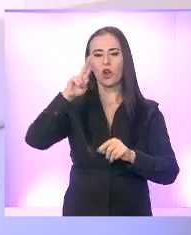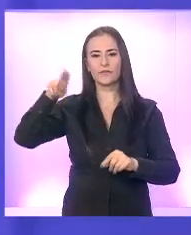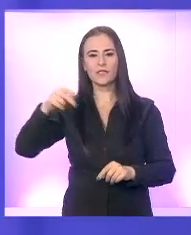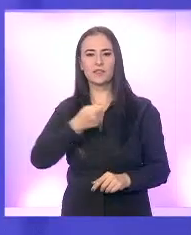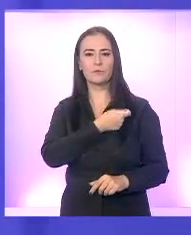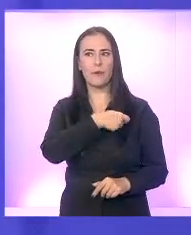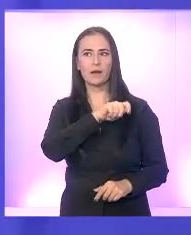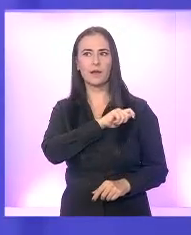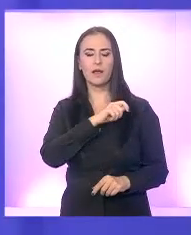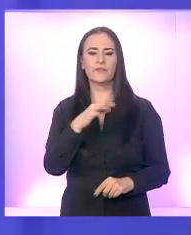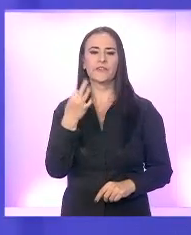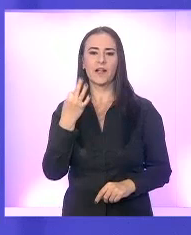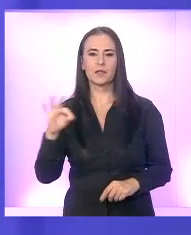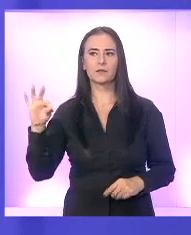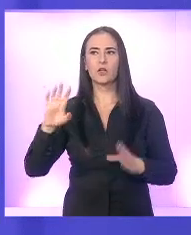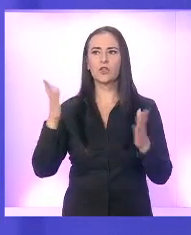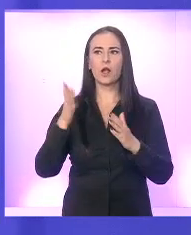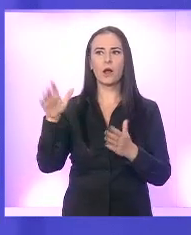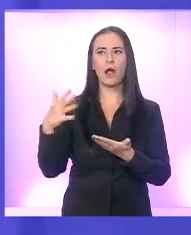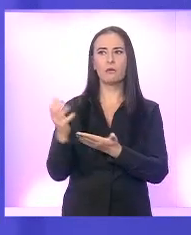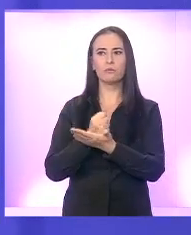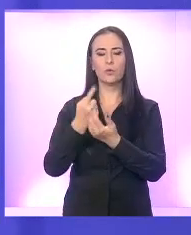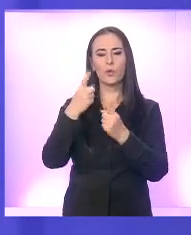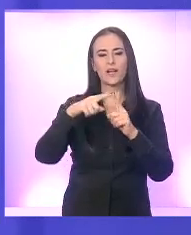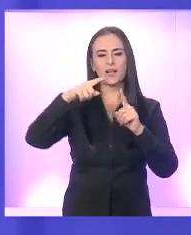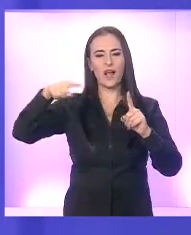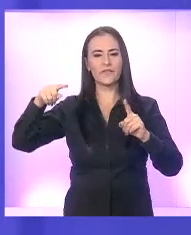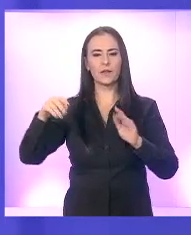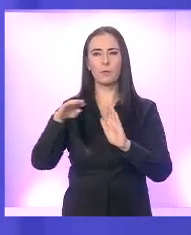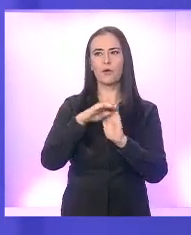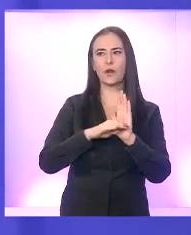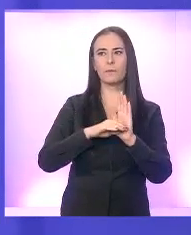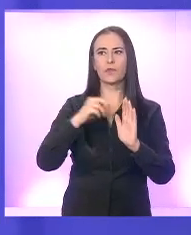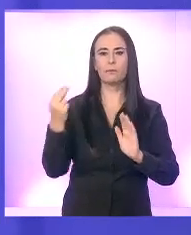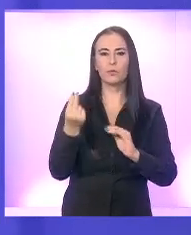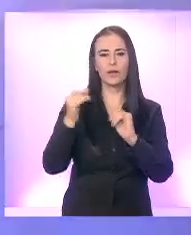Spania, Franța, țări care au o infrastructură feroviară